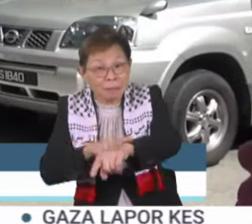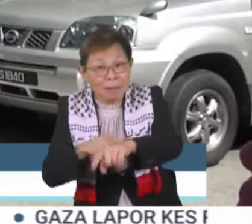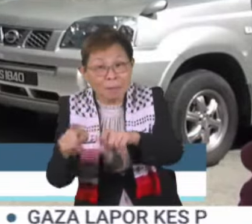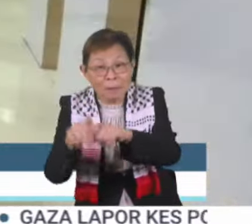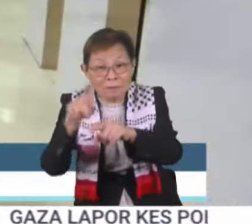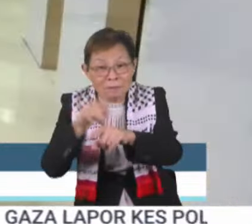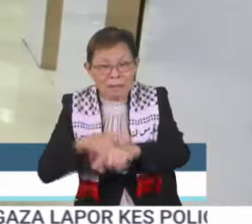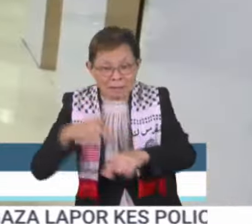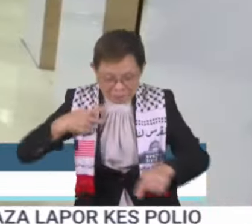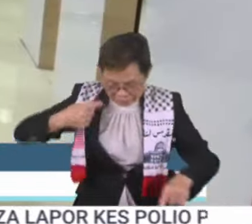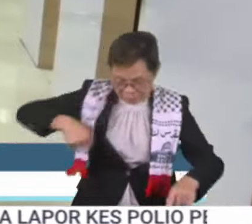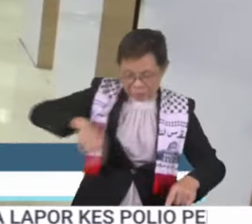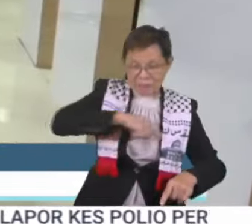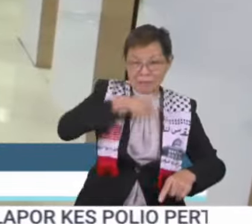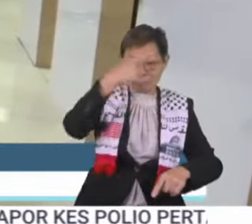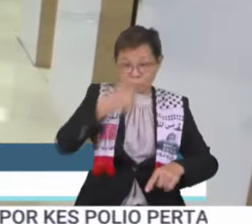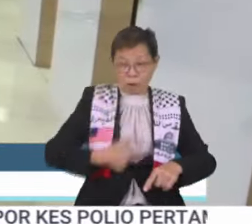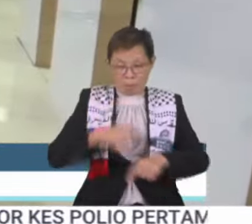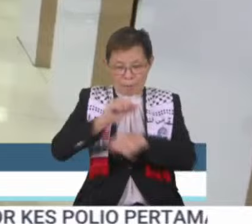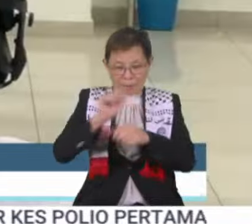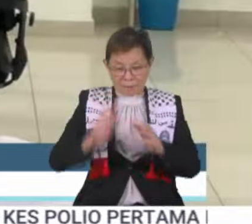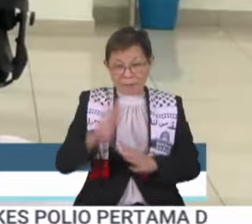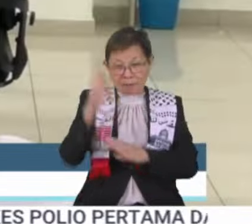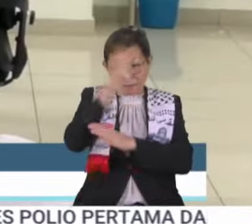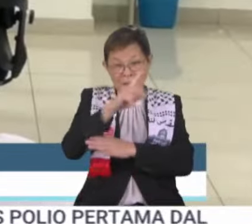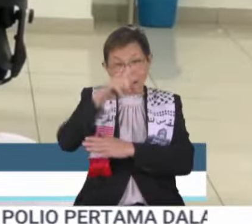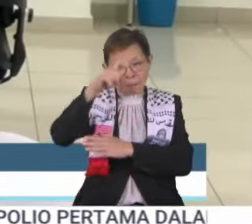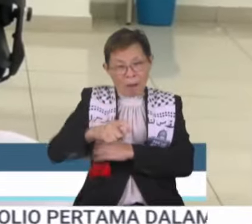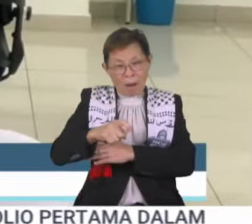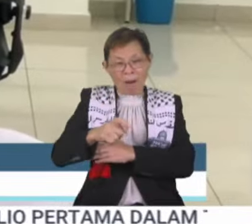ia kita sebagai penjawat awam hendaklah